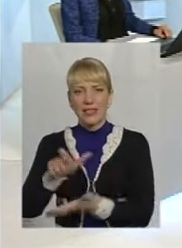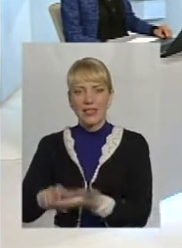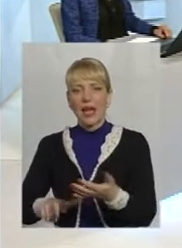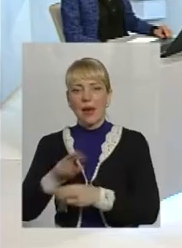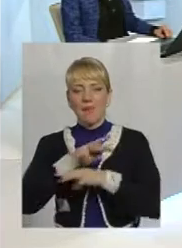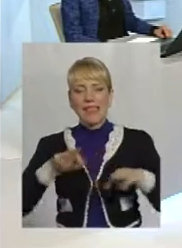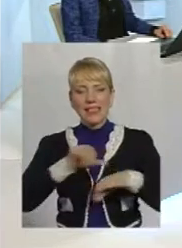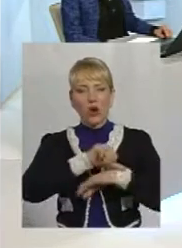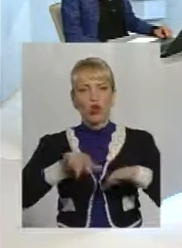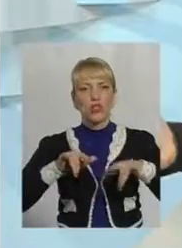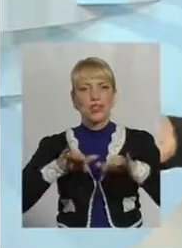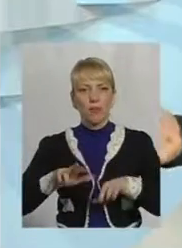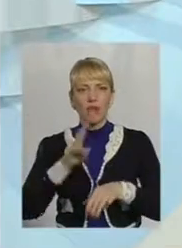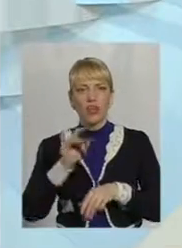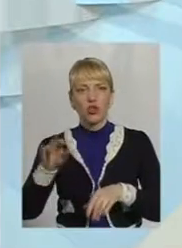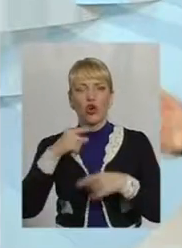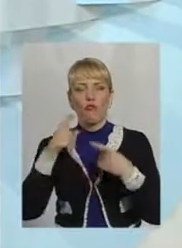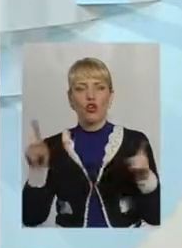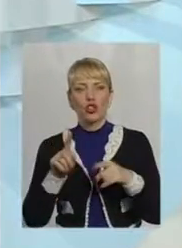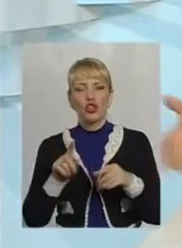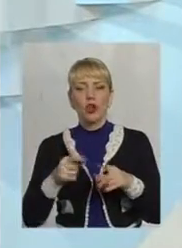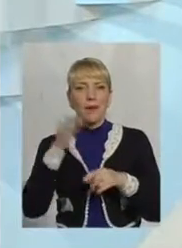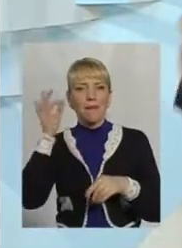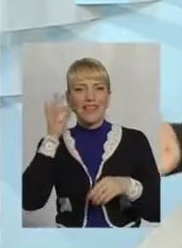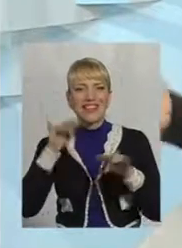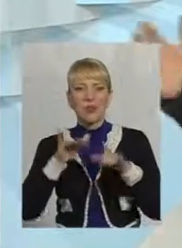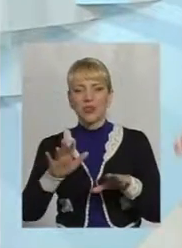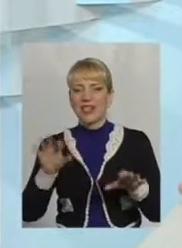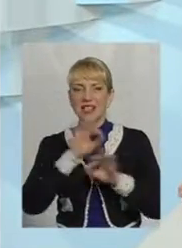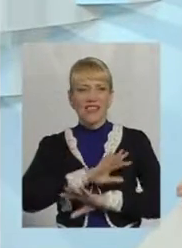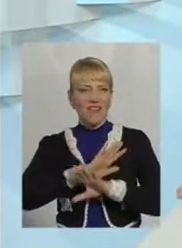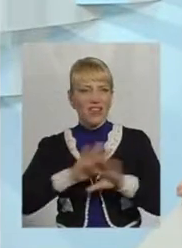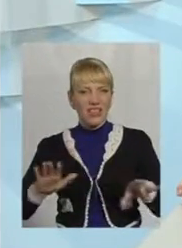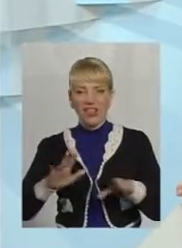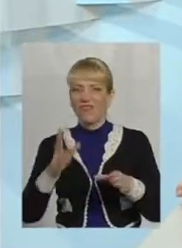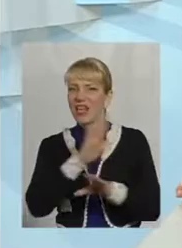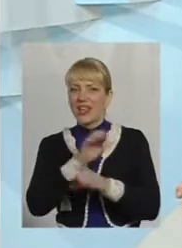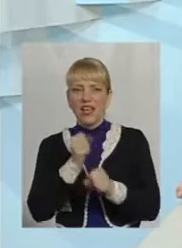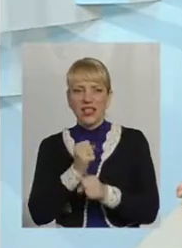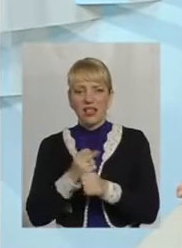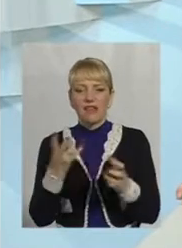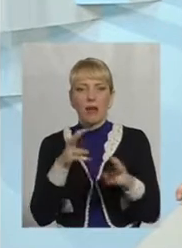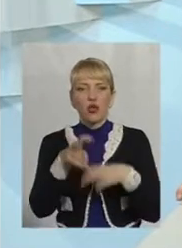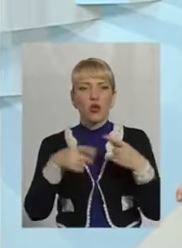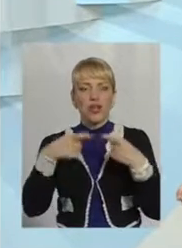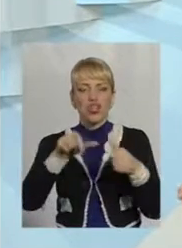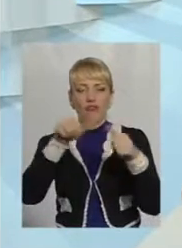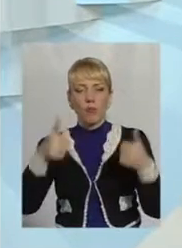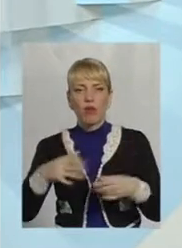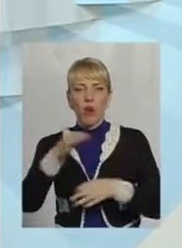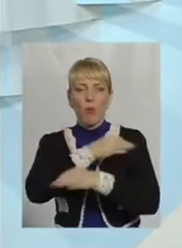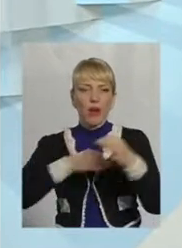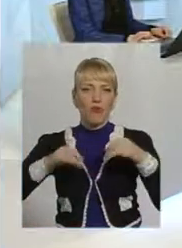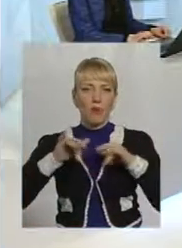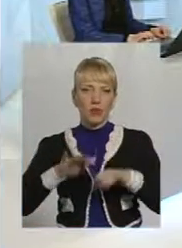справ Клімкін, говорить про те, що мінський процес неефективний, недієвий, необхідно шукати інші формати у переговорному процесі.